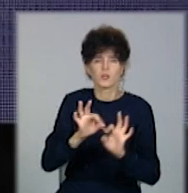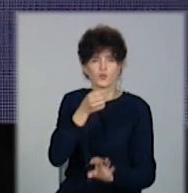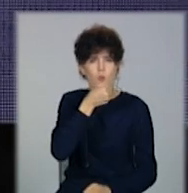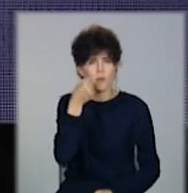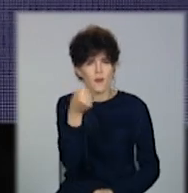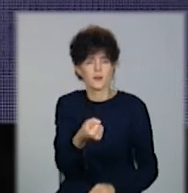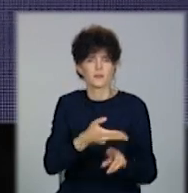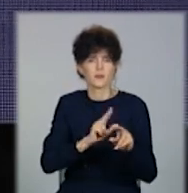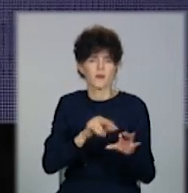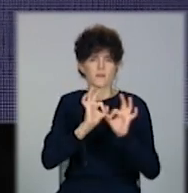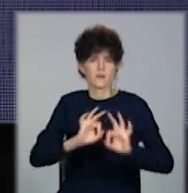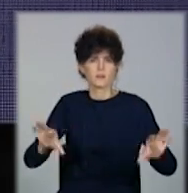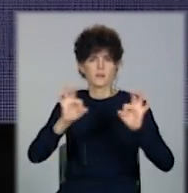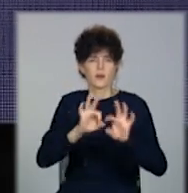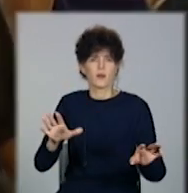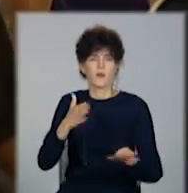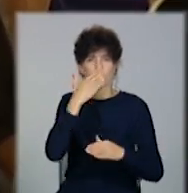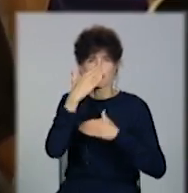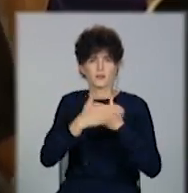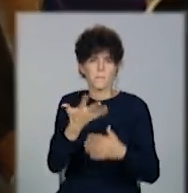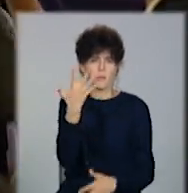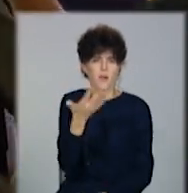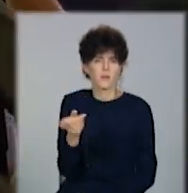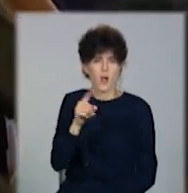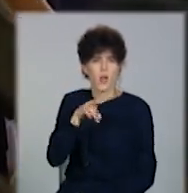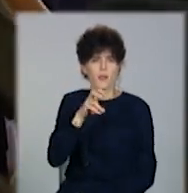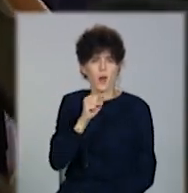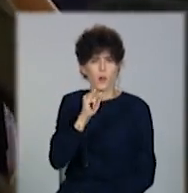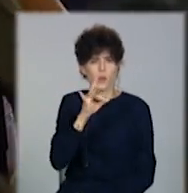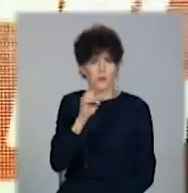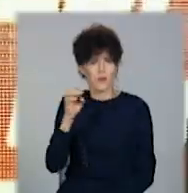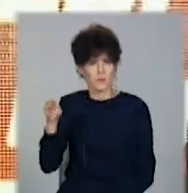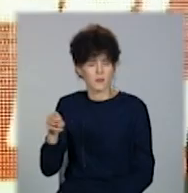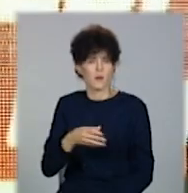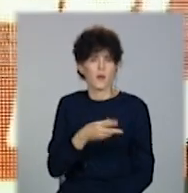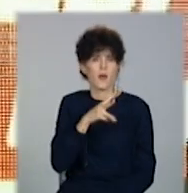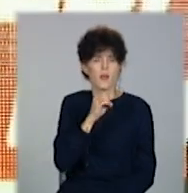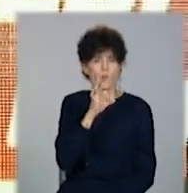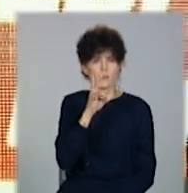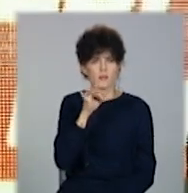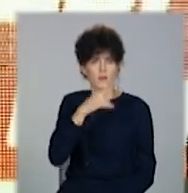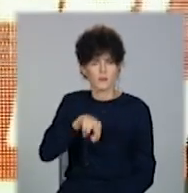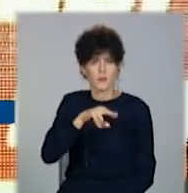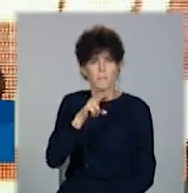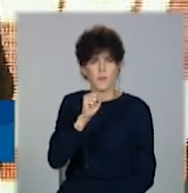автор телепроєктів та п'ятикратний лауреат премії ТЕФІ Леонід Парфьонов. Бути вместе з потребителем – це прекрасно.